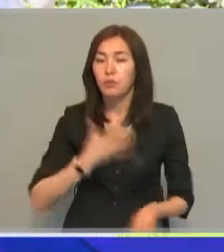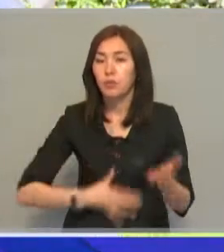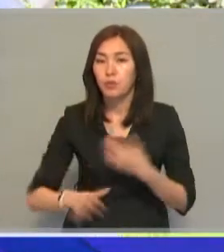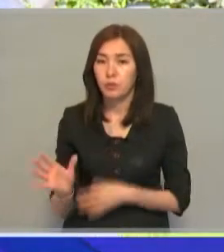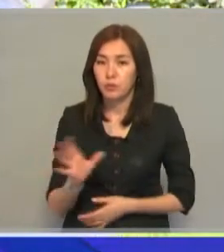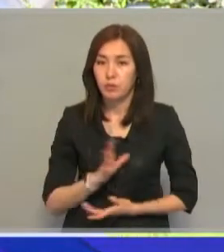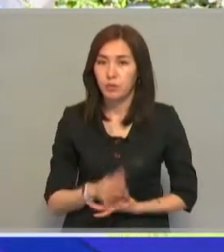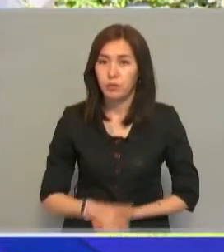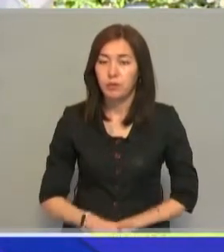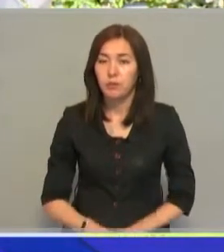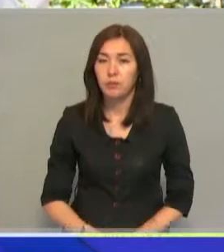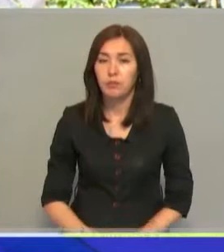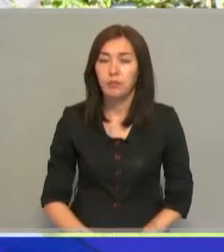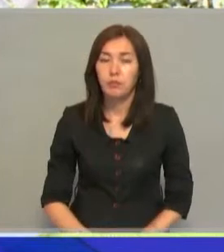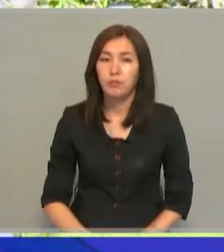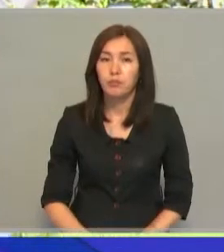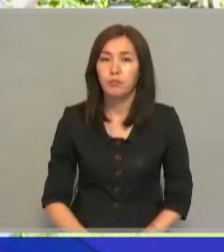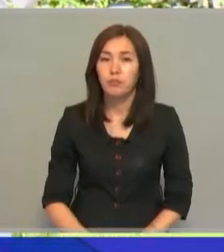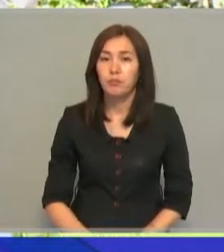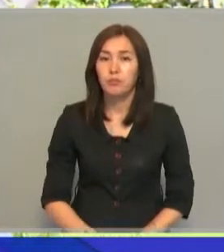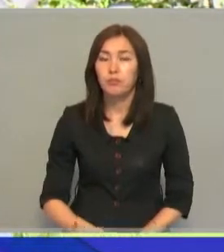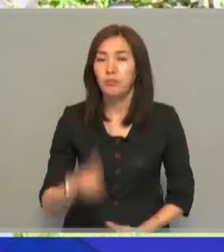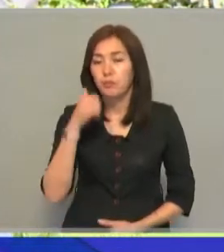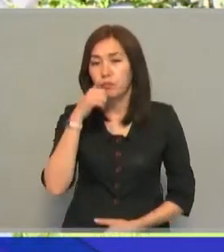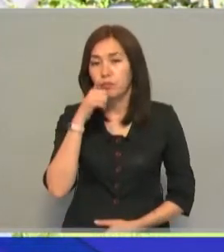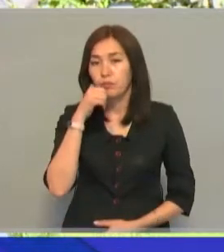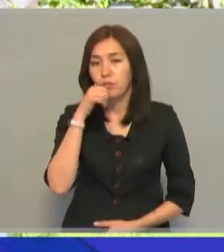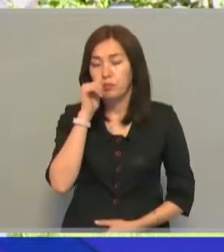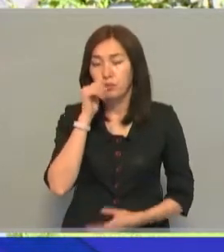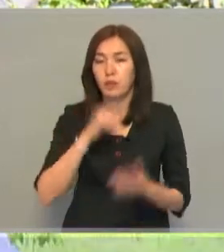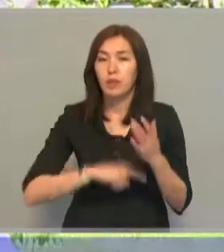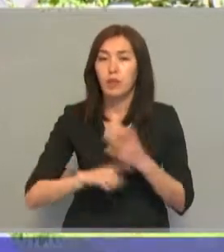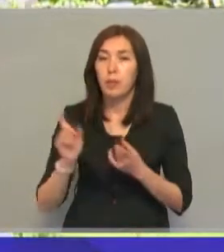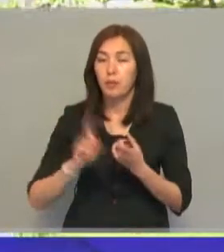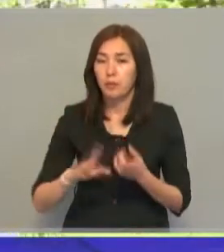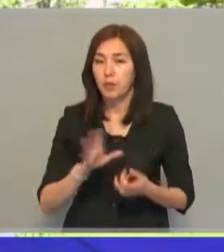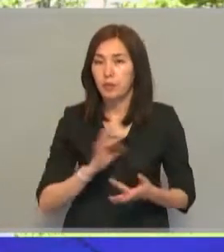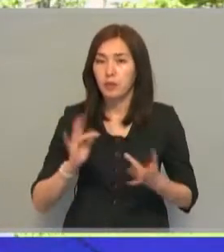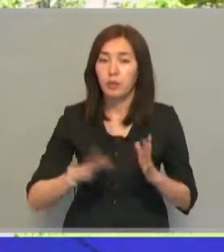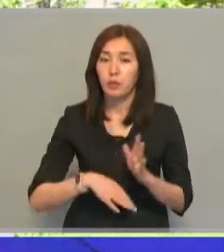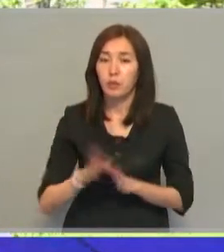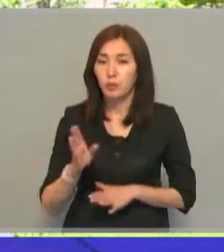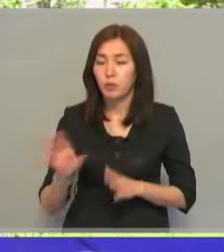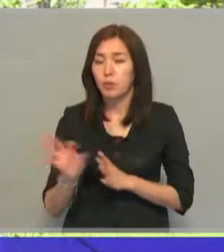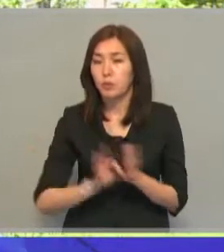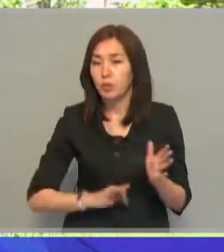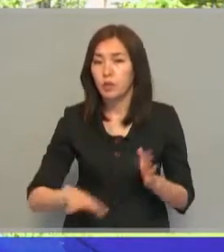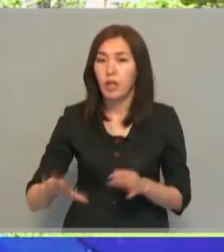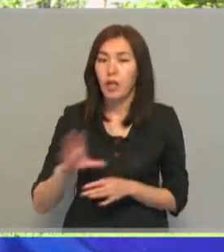бірі болып қосқанда өз екен. Кеше қостық, интернет енді күшті, жылдамдылығы